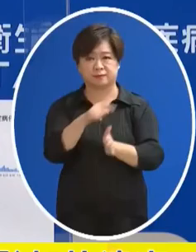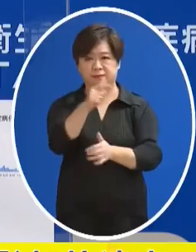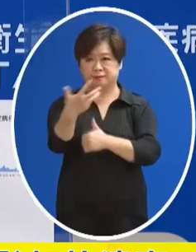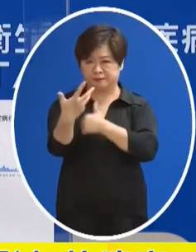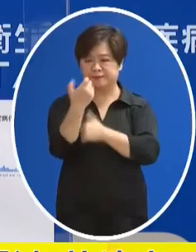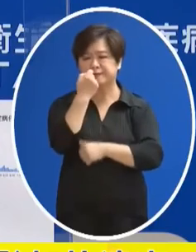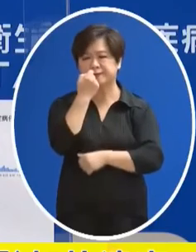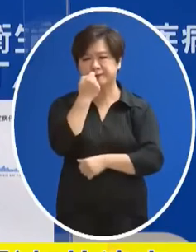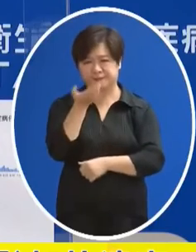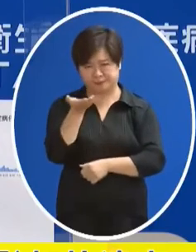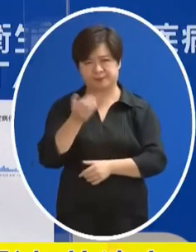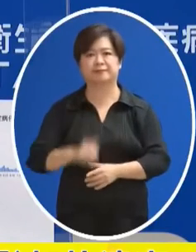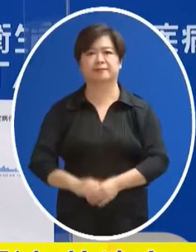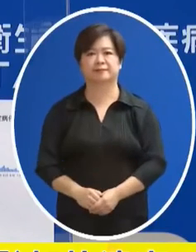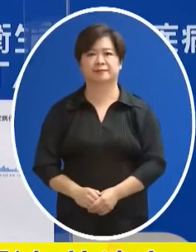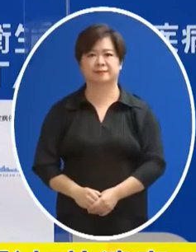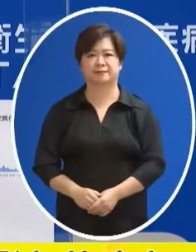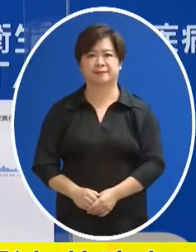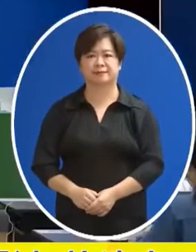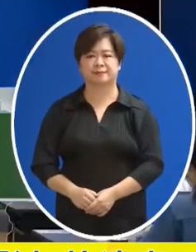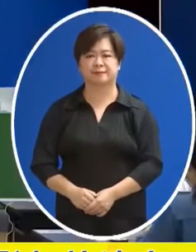题可以提出来。